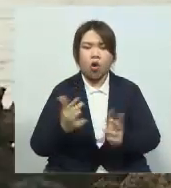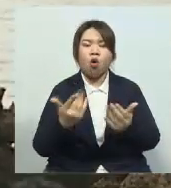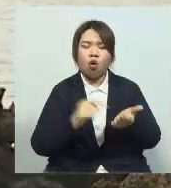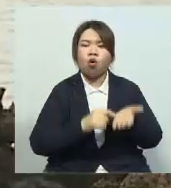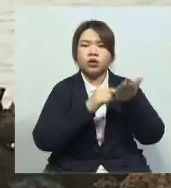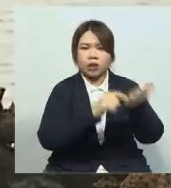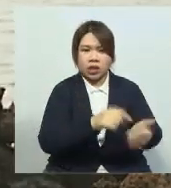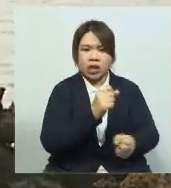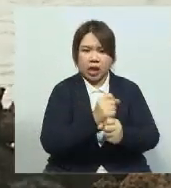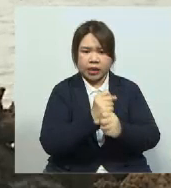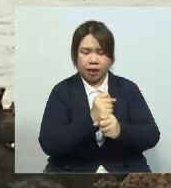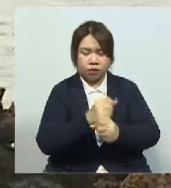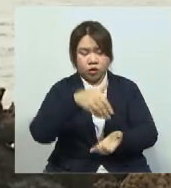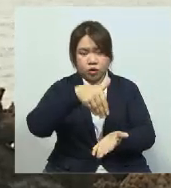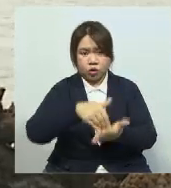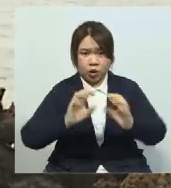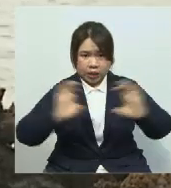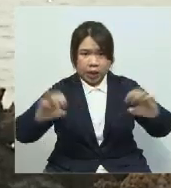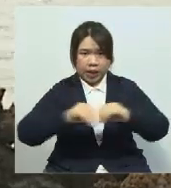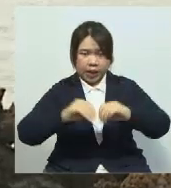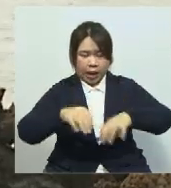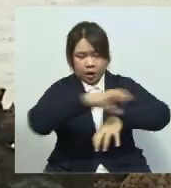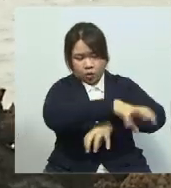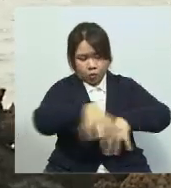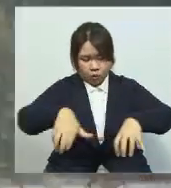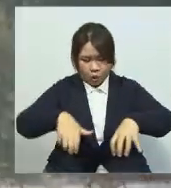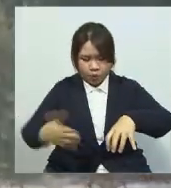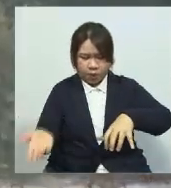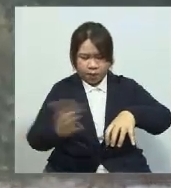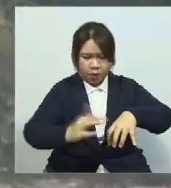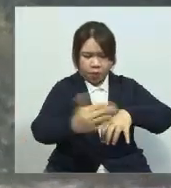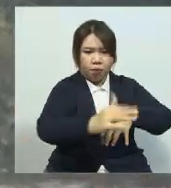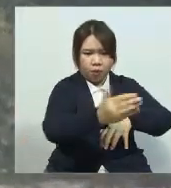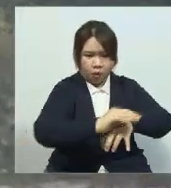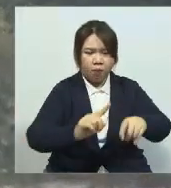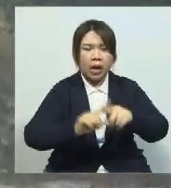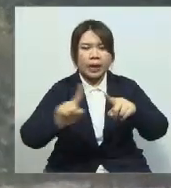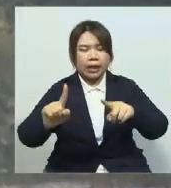ขุดได้ไปถมโดยรอบศูนย์ราชการซึ่งจะได้รับประมาณ1ล้านตันแต่เส้นทางข